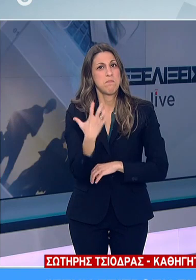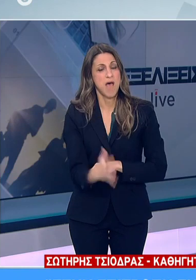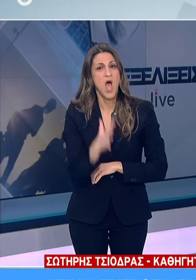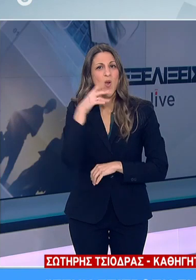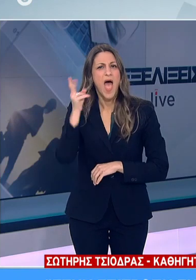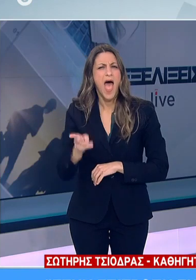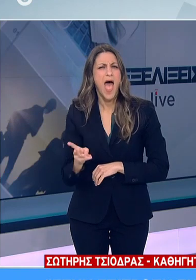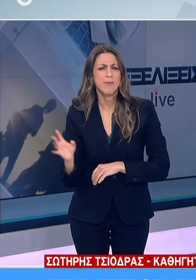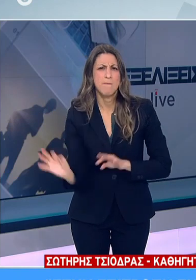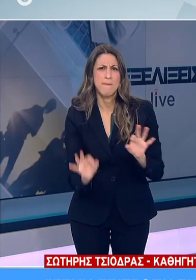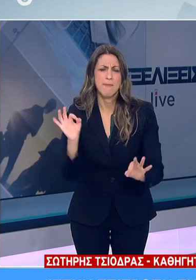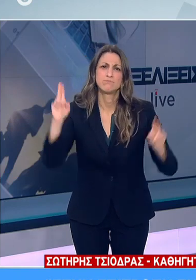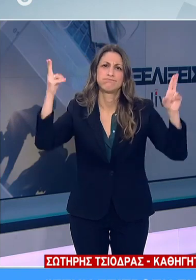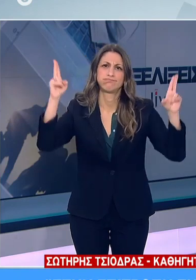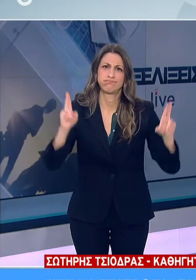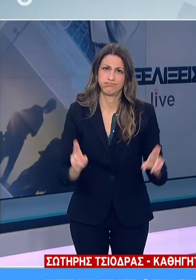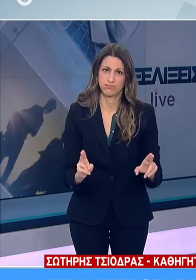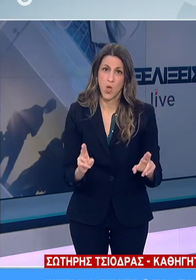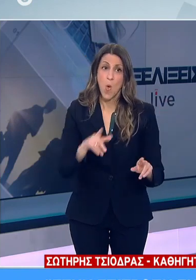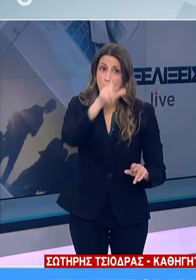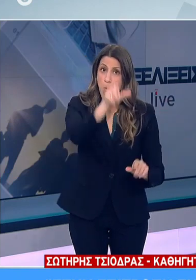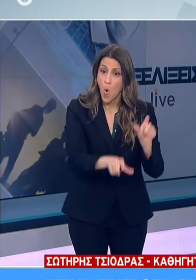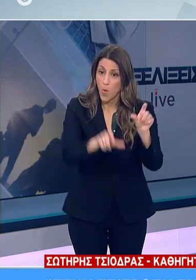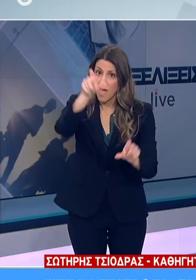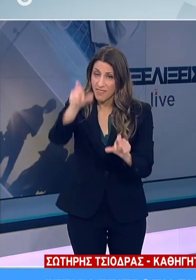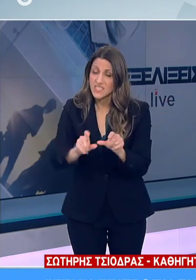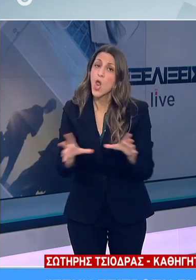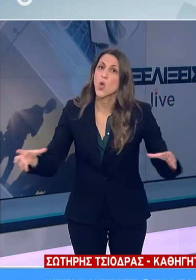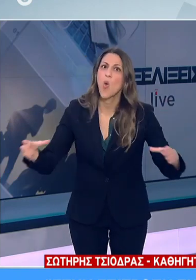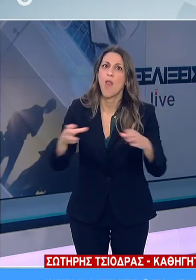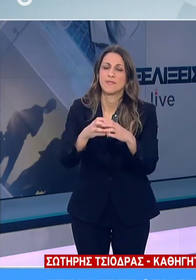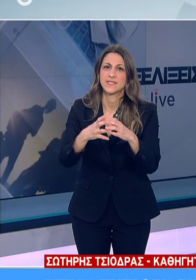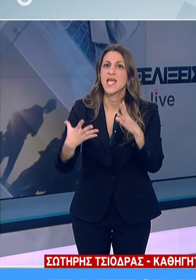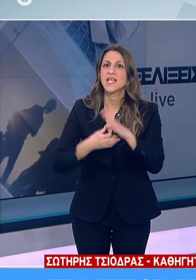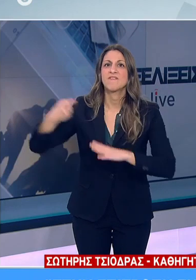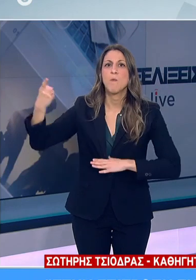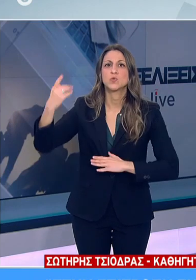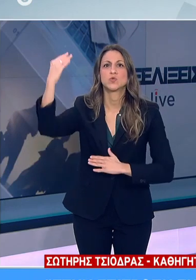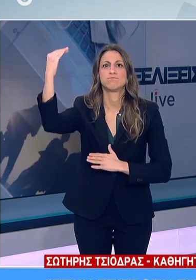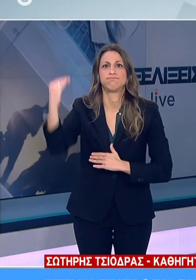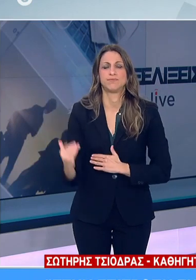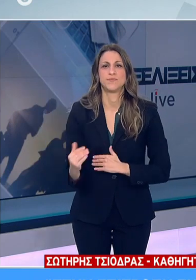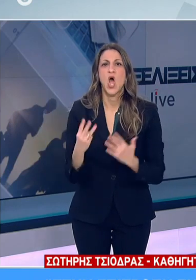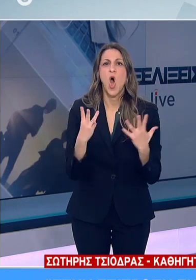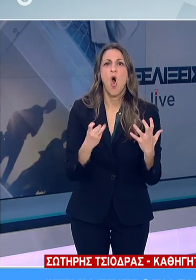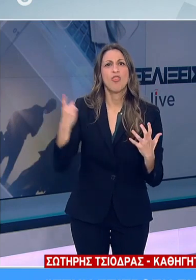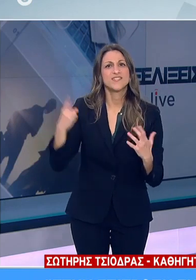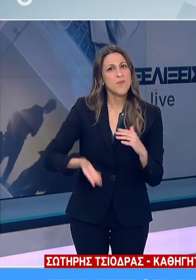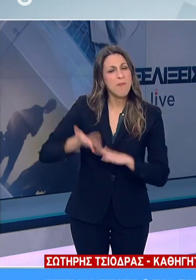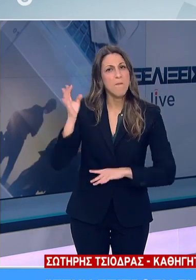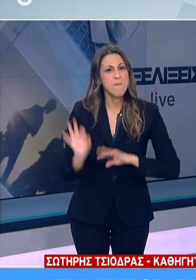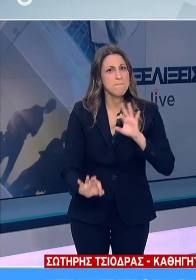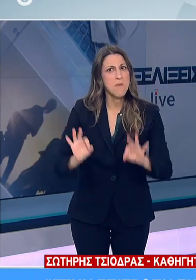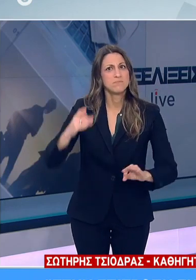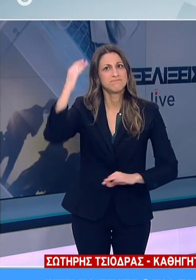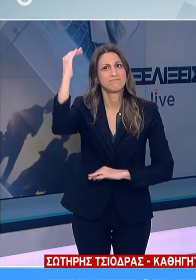κίνδυνο μετάδοσης της νόσου στην κοινότητα, αλλά και συνολικά όλα μαζί στο να μειώσουν 80% και πάνω τη διασπορά της νόσου στην κοινότητά